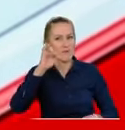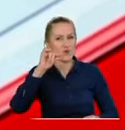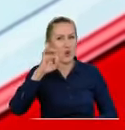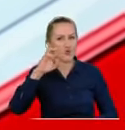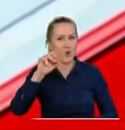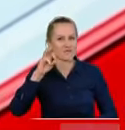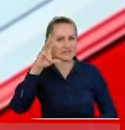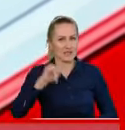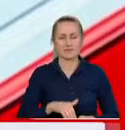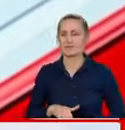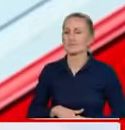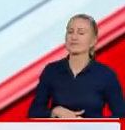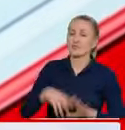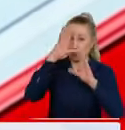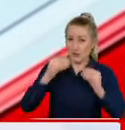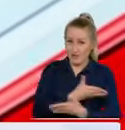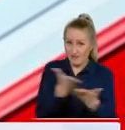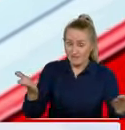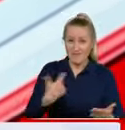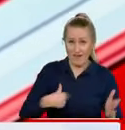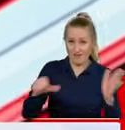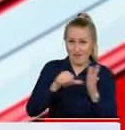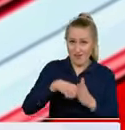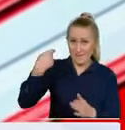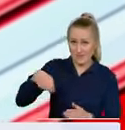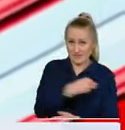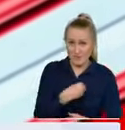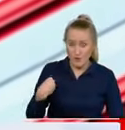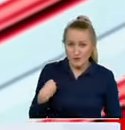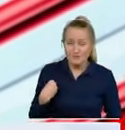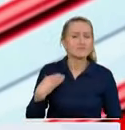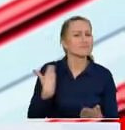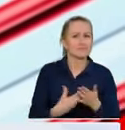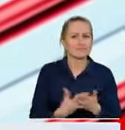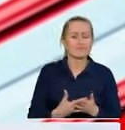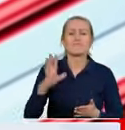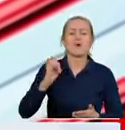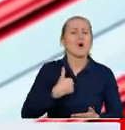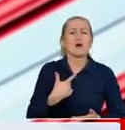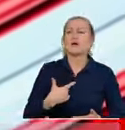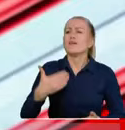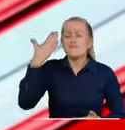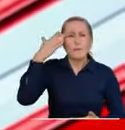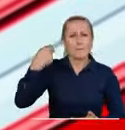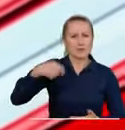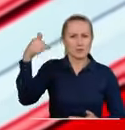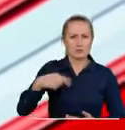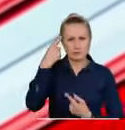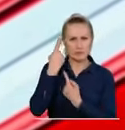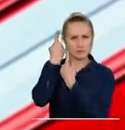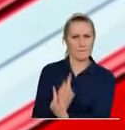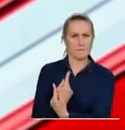Szanowni państwo, kandyduję na urząd prezydenta Rzeczypospolitej Polskiej, ponieważ prezydent powinien być samodzielny.